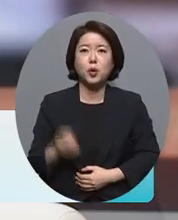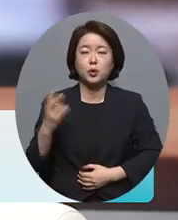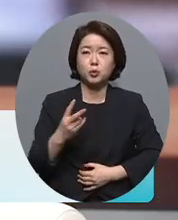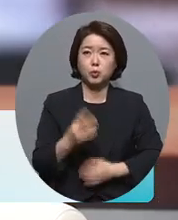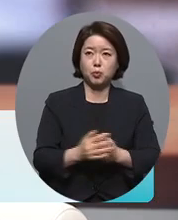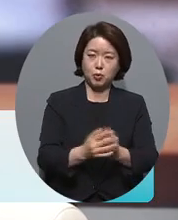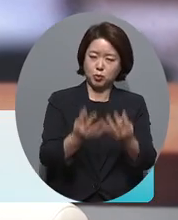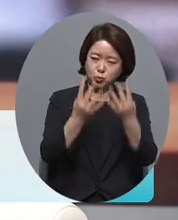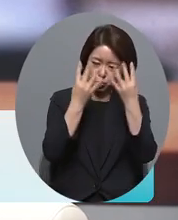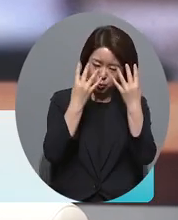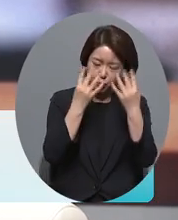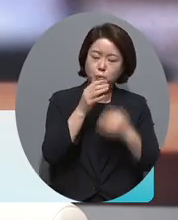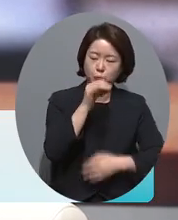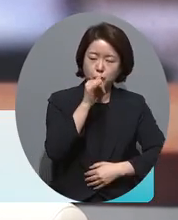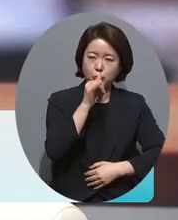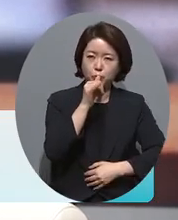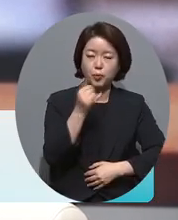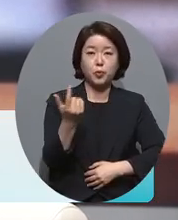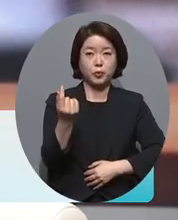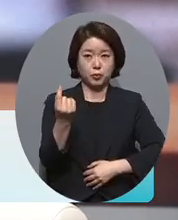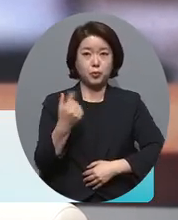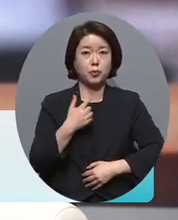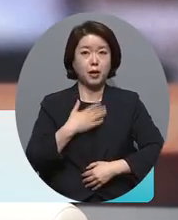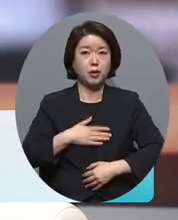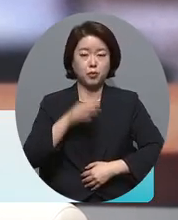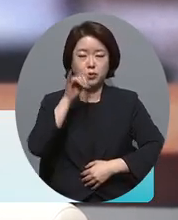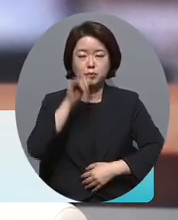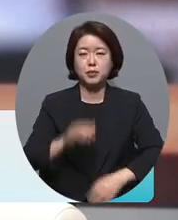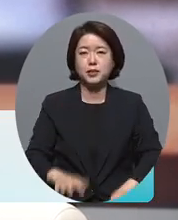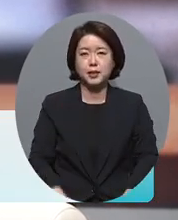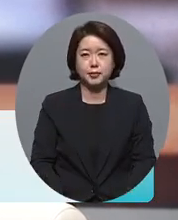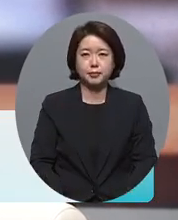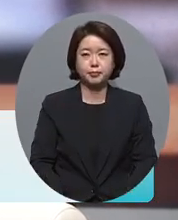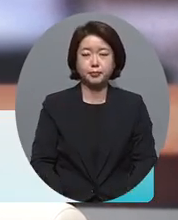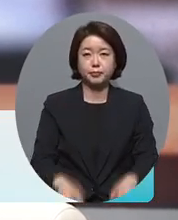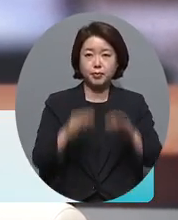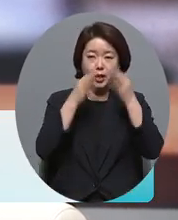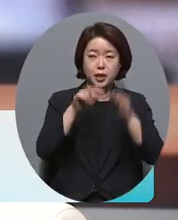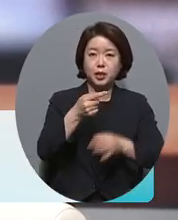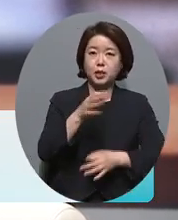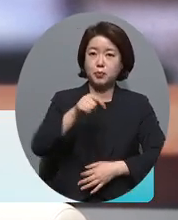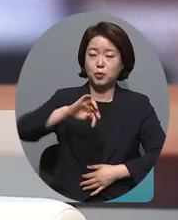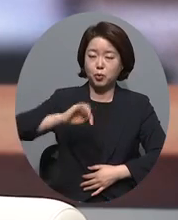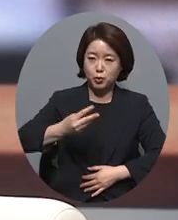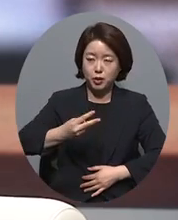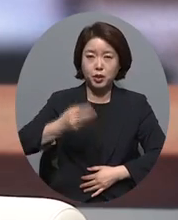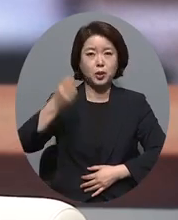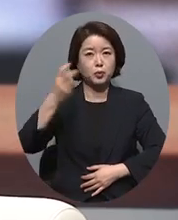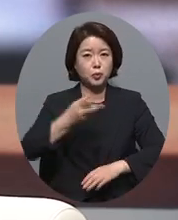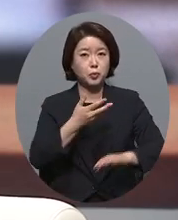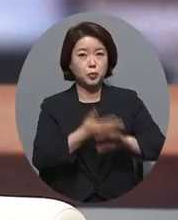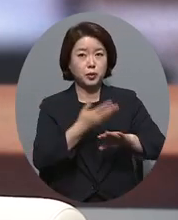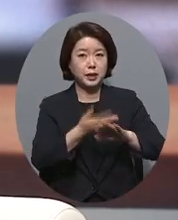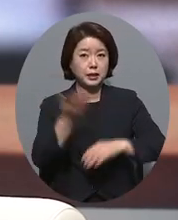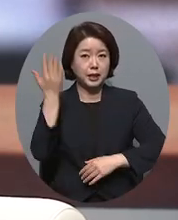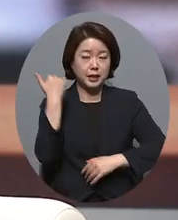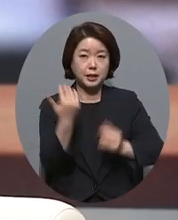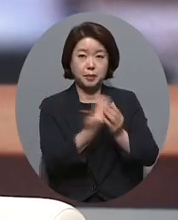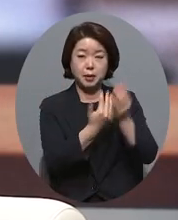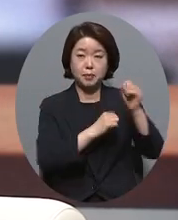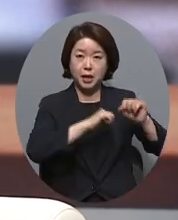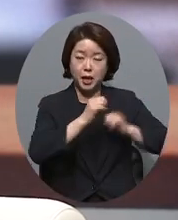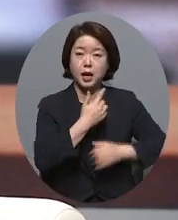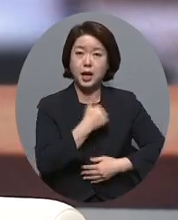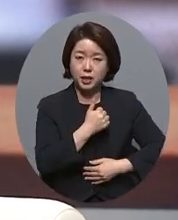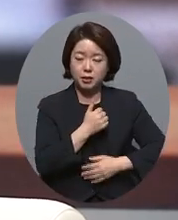징역살이도 조금 했다고 알고는 있습니다 자 김동길 명예 교수의 또 다른 전성기 앞서 최병욱 위원님께서 잠시